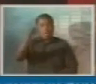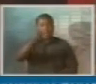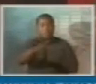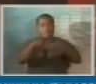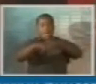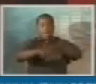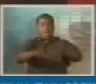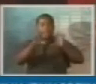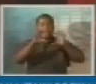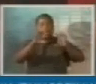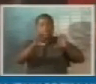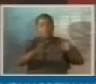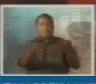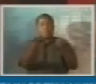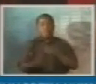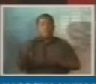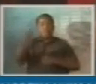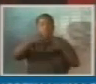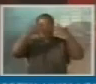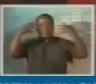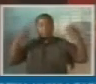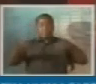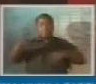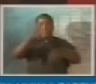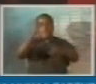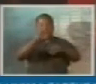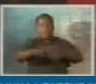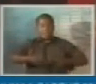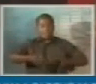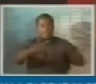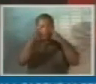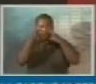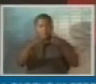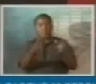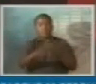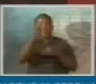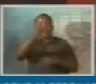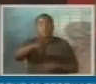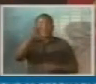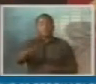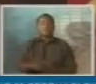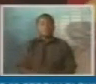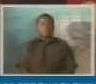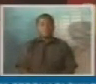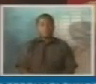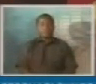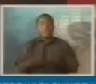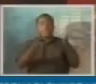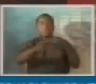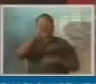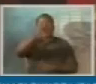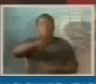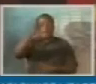polini kwenye simba ambako kunaweza kutoka hatari, anapeleka mgongo, kwenye njia anapeleka macho kuogopa watu. Anaogopa